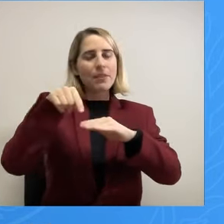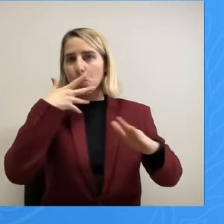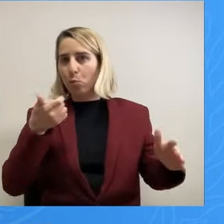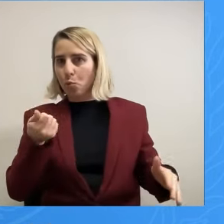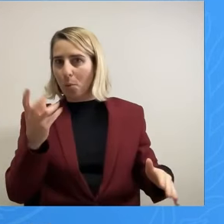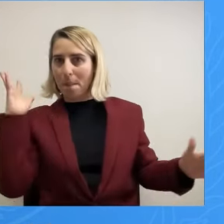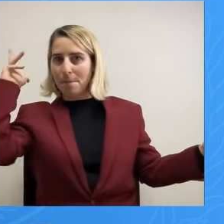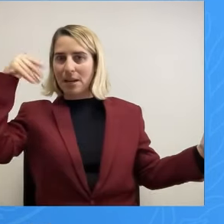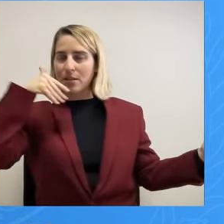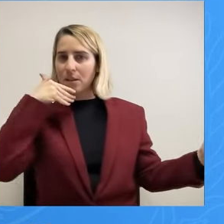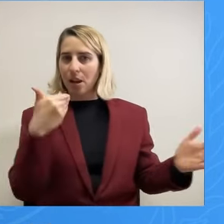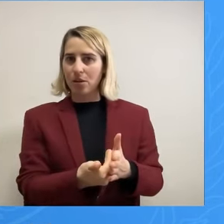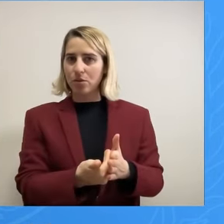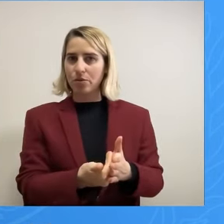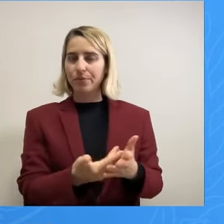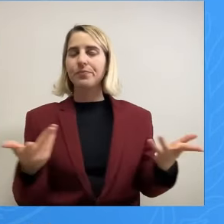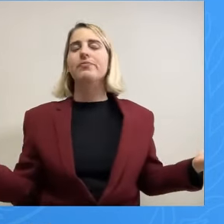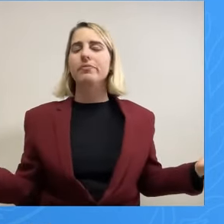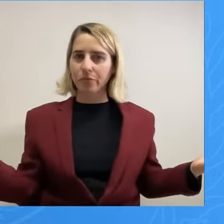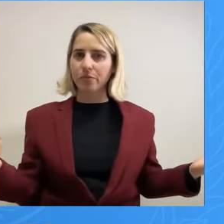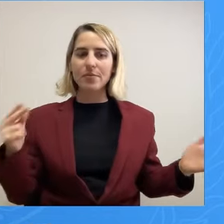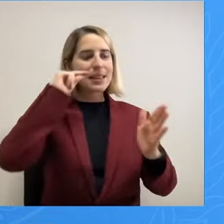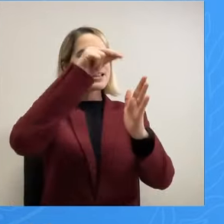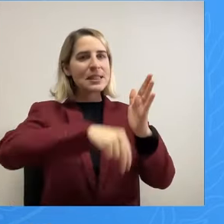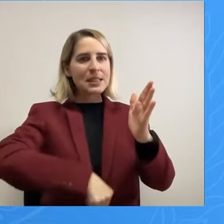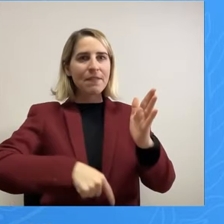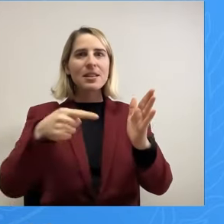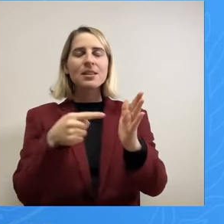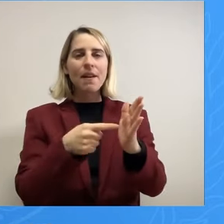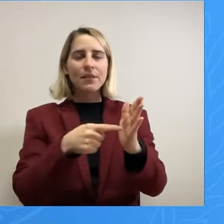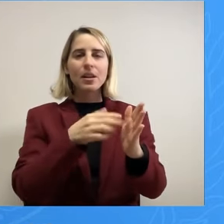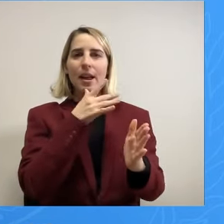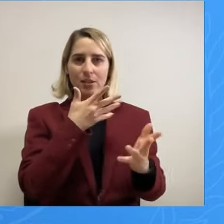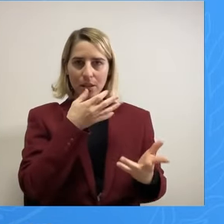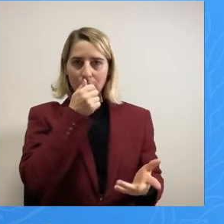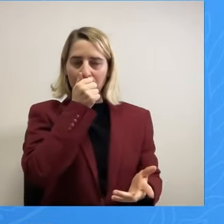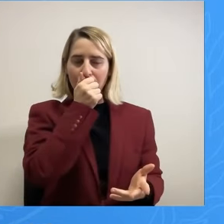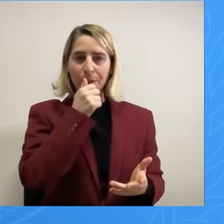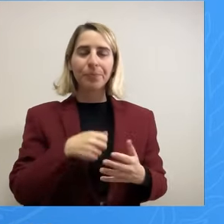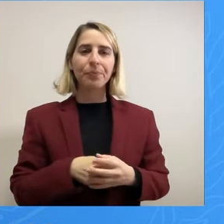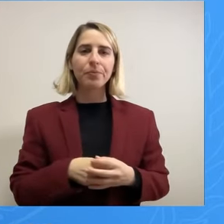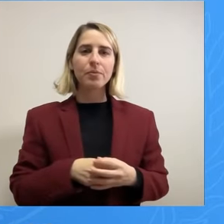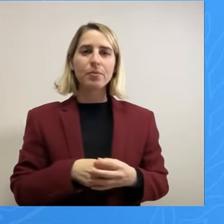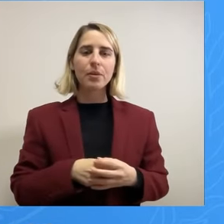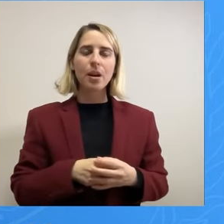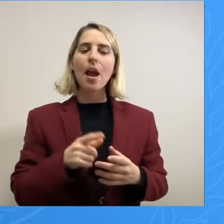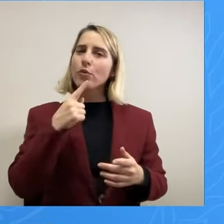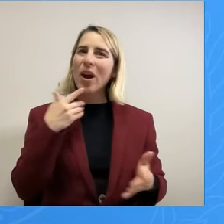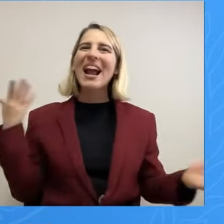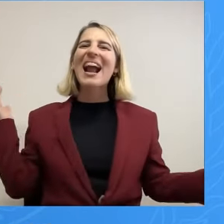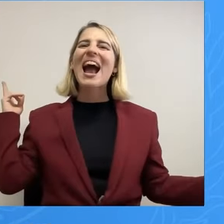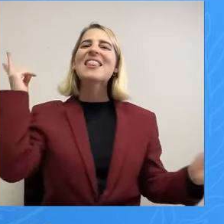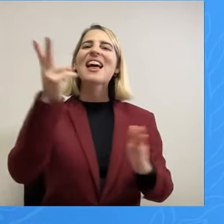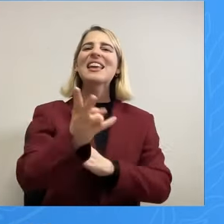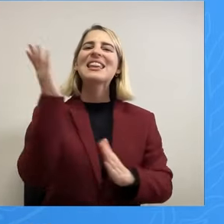η σύμβαση με τον Ερασιτέχνη, όπως καταγγέλουν 700 φίλαθλοι μέλη του Ερασιτέχνη του Παναθηναϊκού, προβλέπει ότι στο